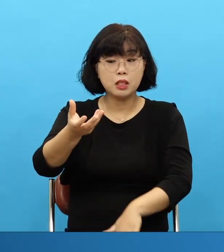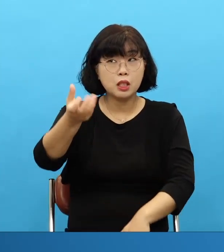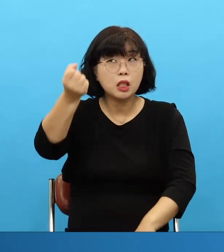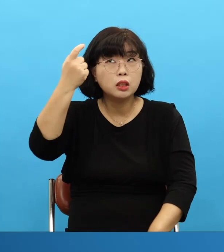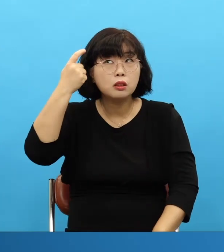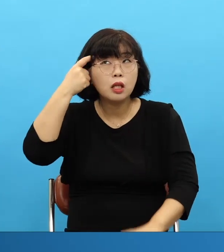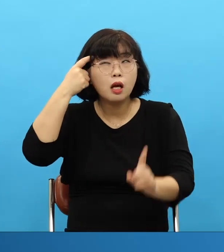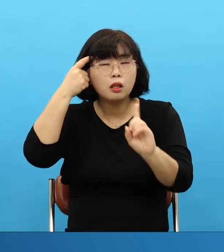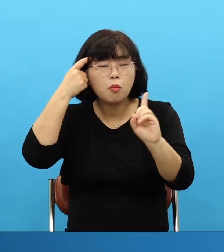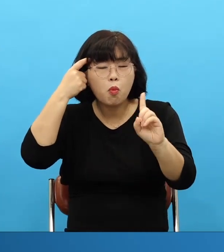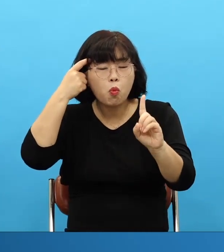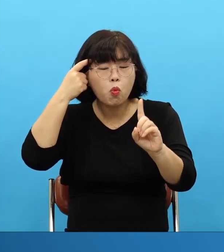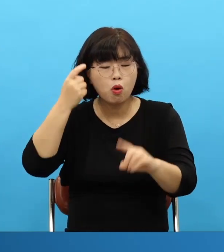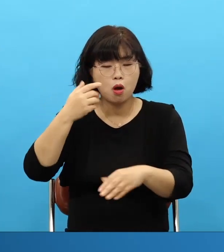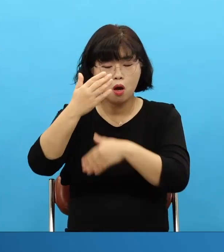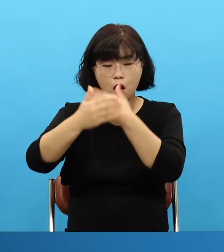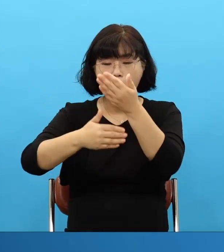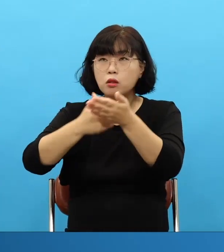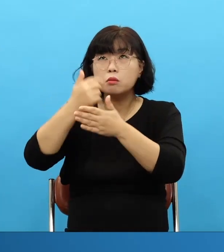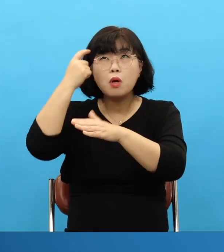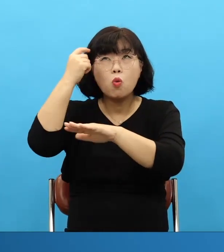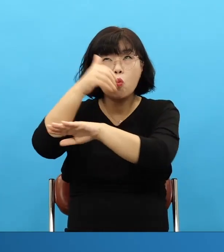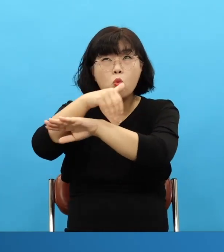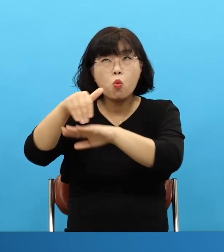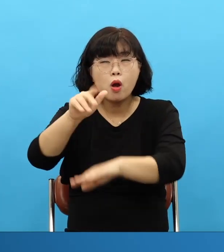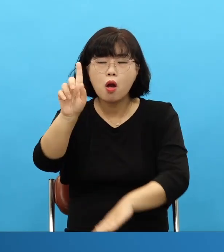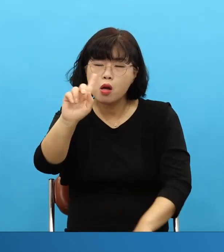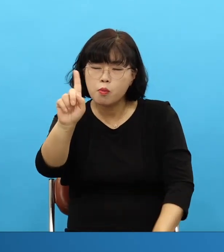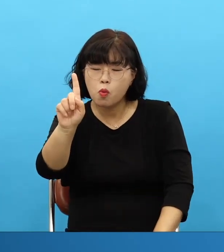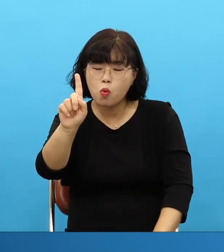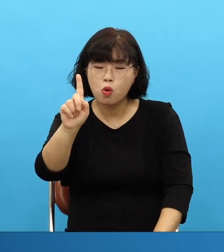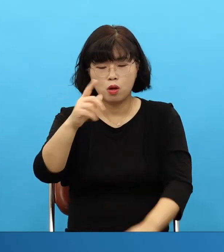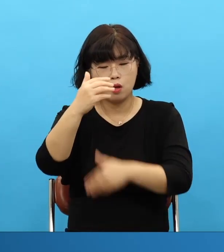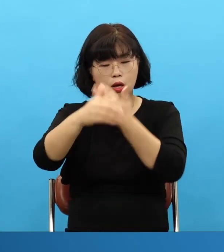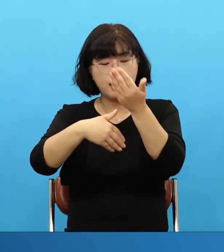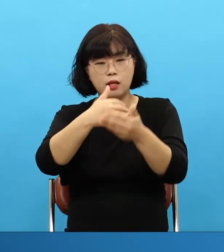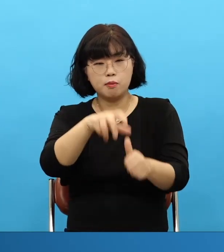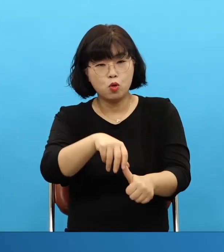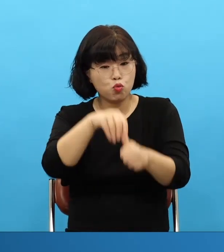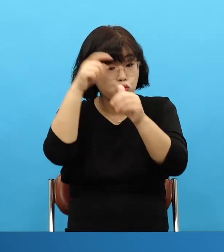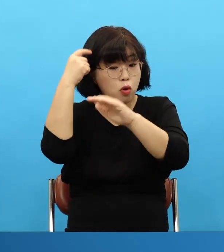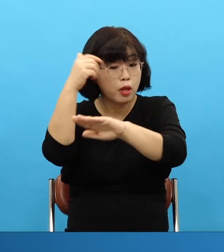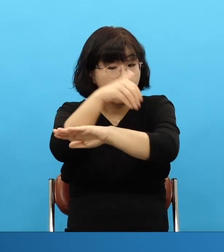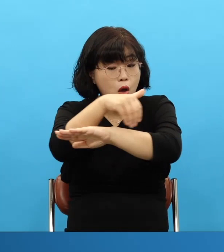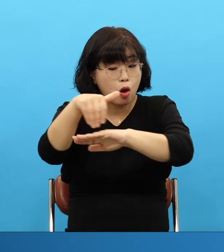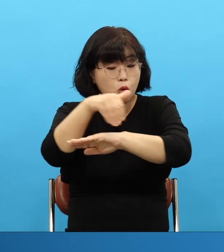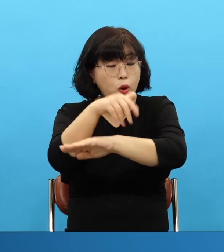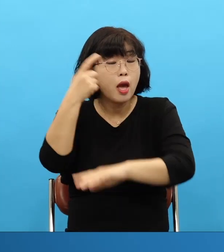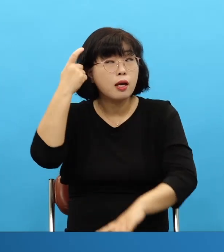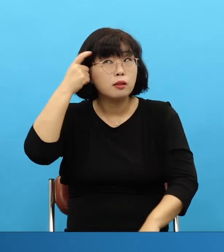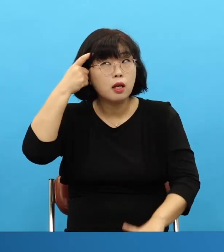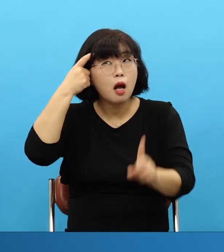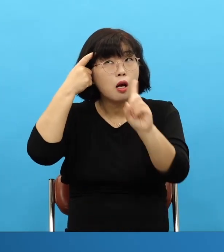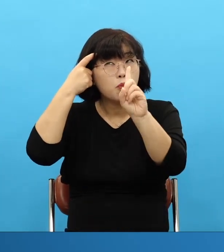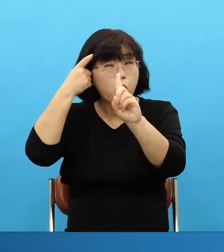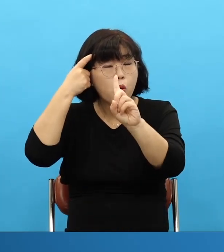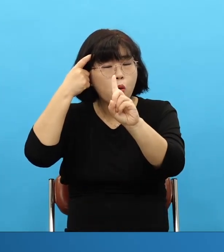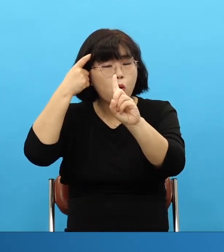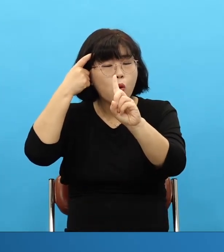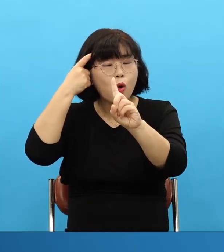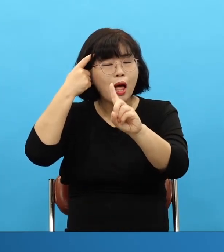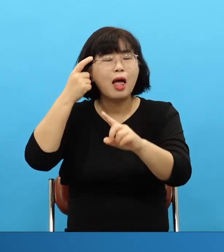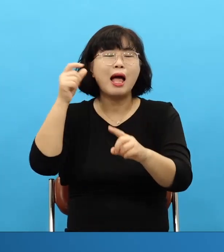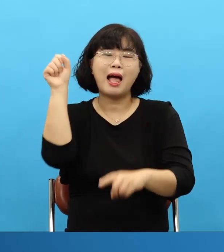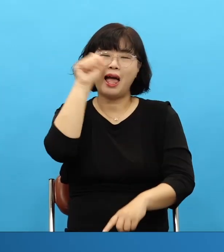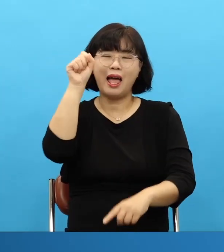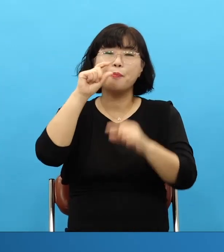이 나의 선입견 말고 하나님께서 구원하시려고 하는 그 선입견을 내가 가져야 돼요. So it's not our own